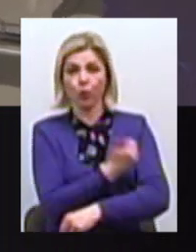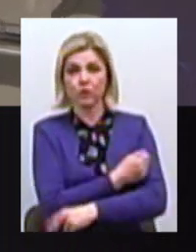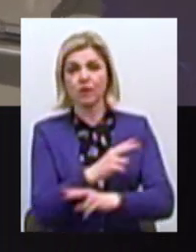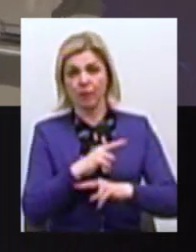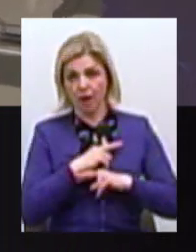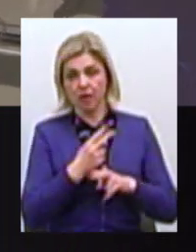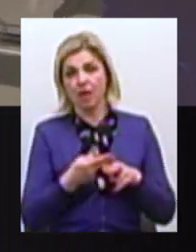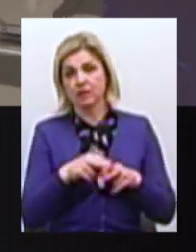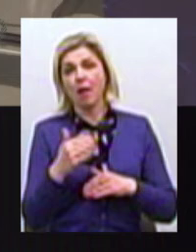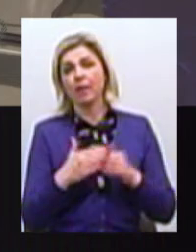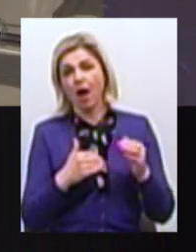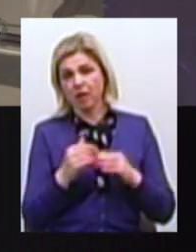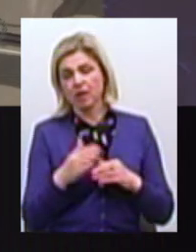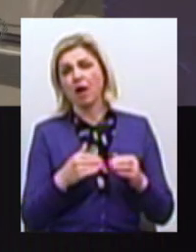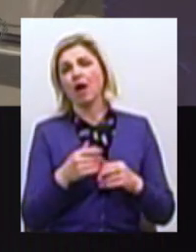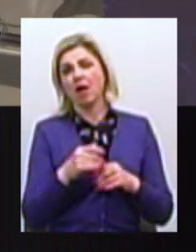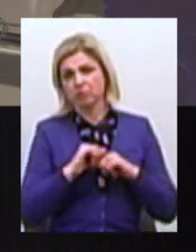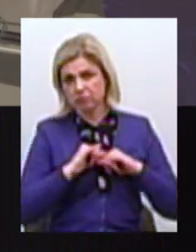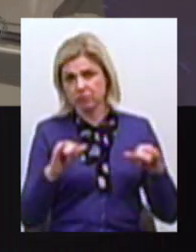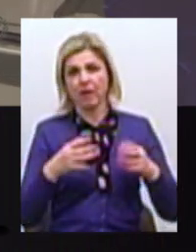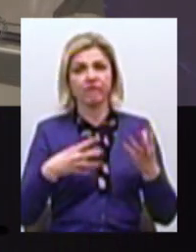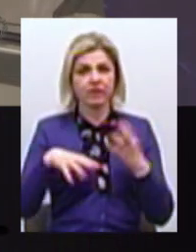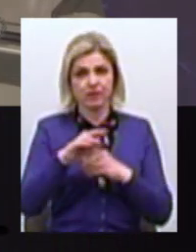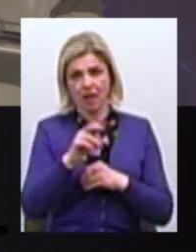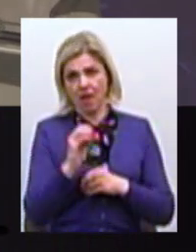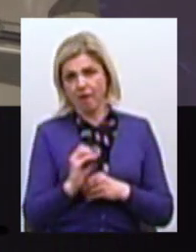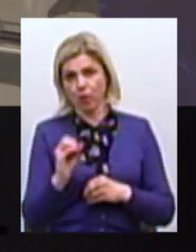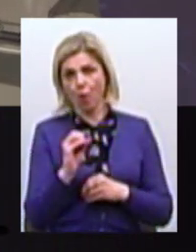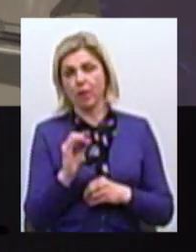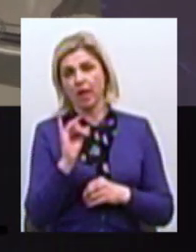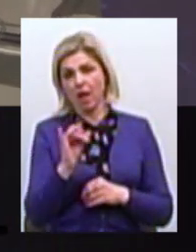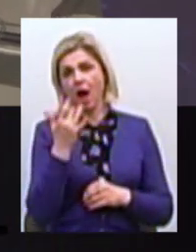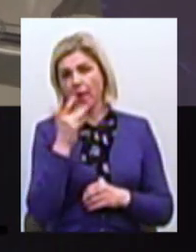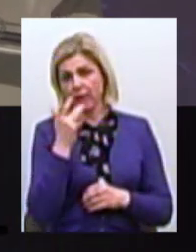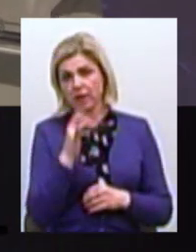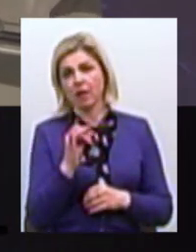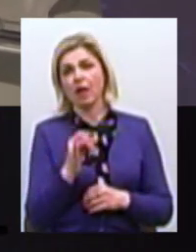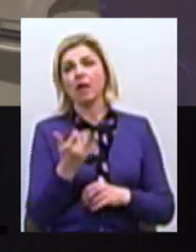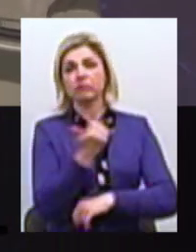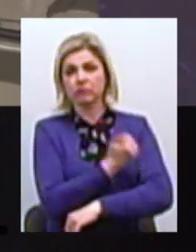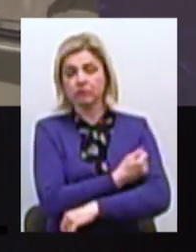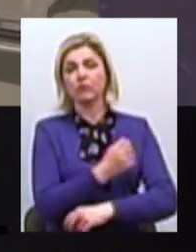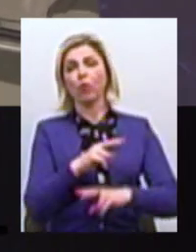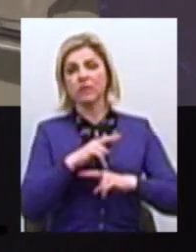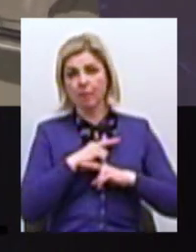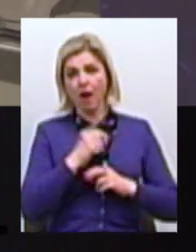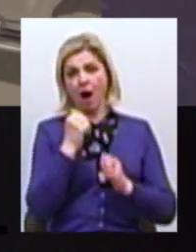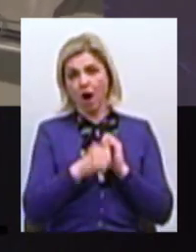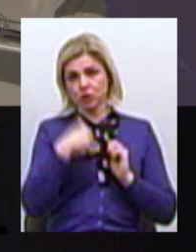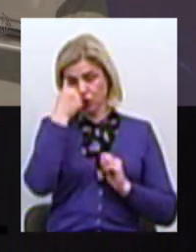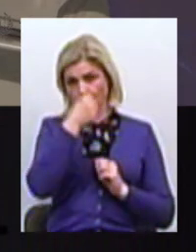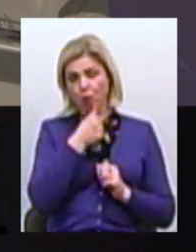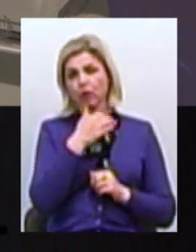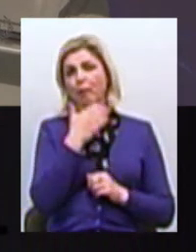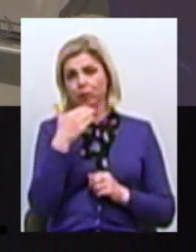всех странах, ну, практически во всех странах Европы, в Америке, ежегодно усыпляется огромное количество животных. Усыпляется гуманно в соответствии